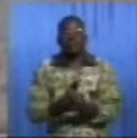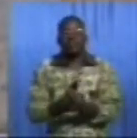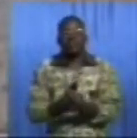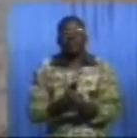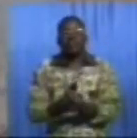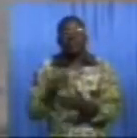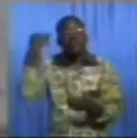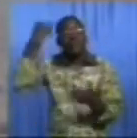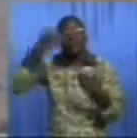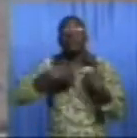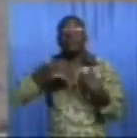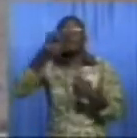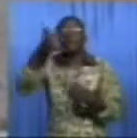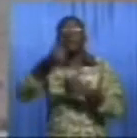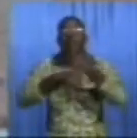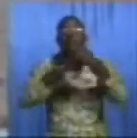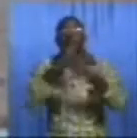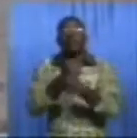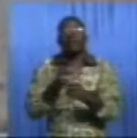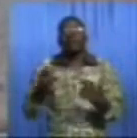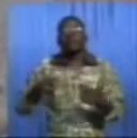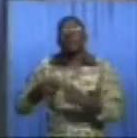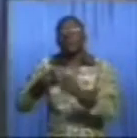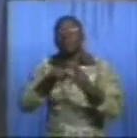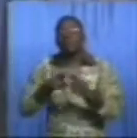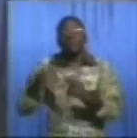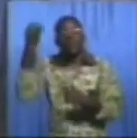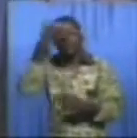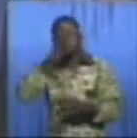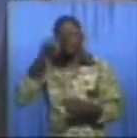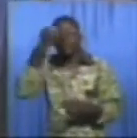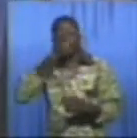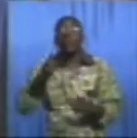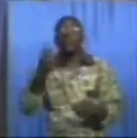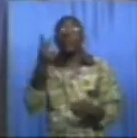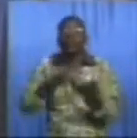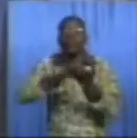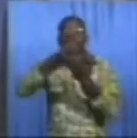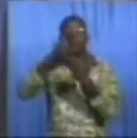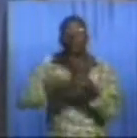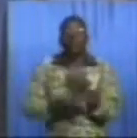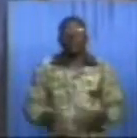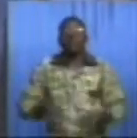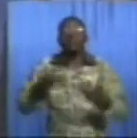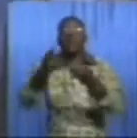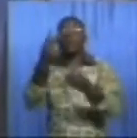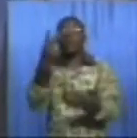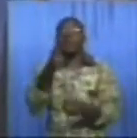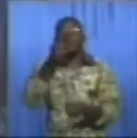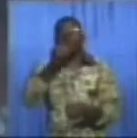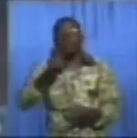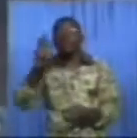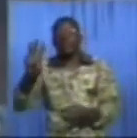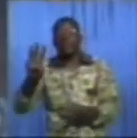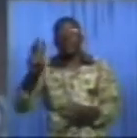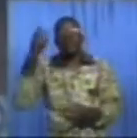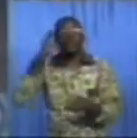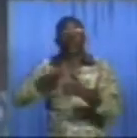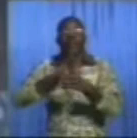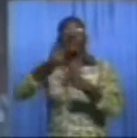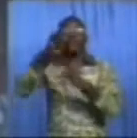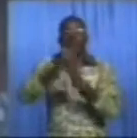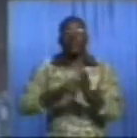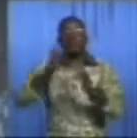Il y a 10 ans, l'Union européenne a cofinancé deux projets dénommés DW. Il s'agit de la formation à